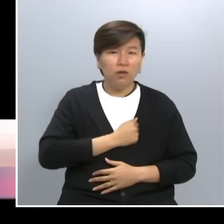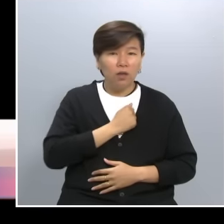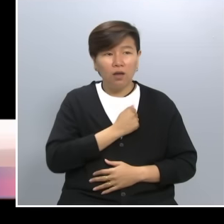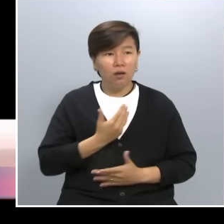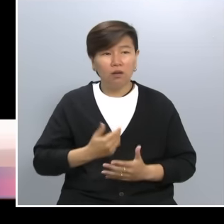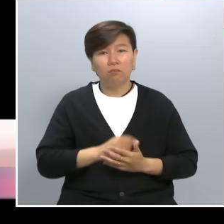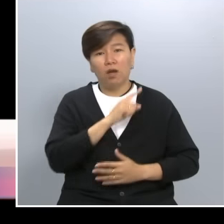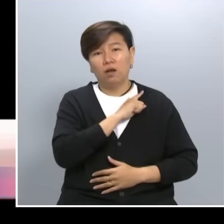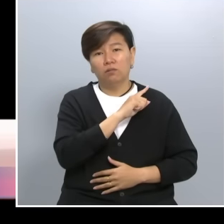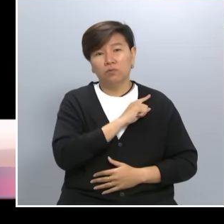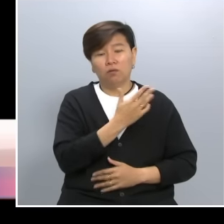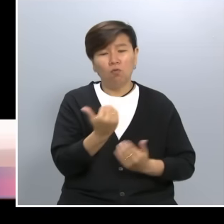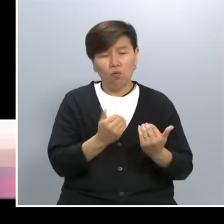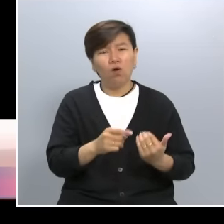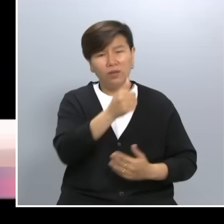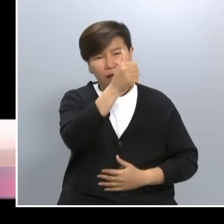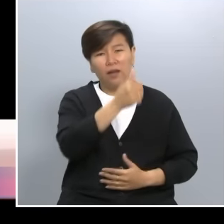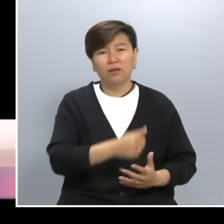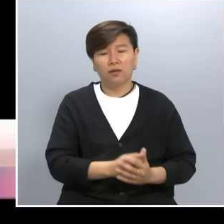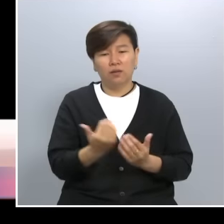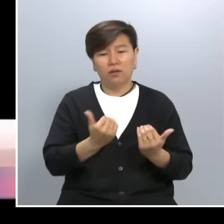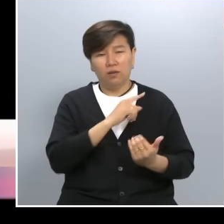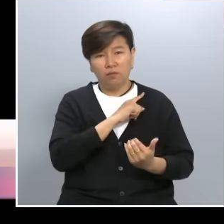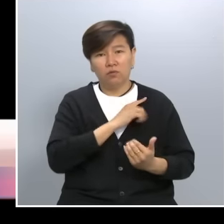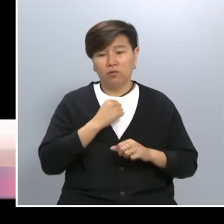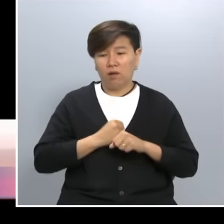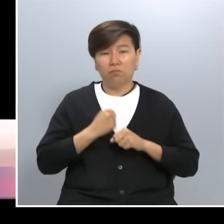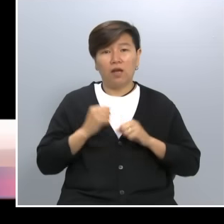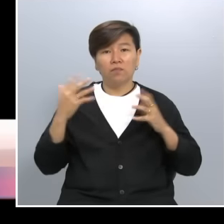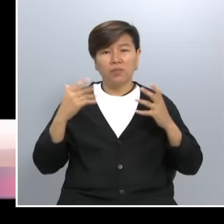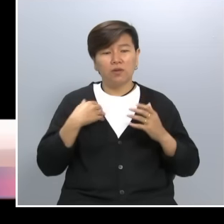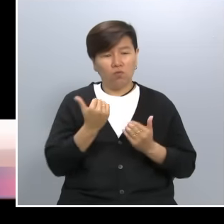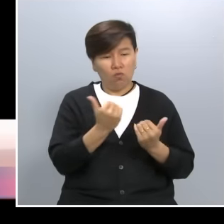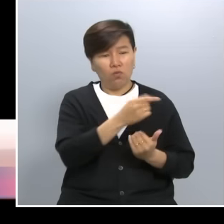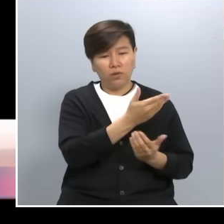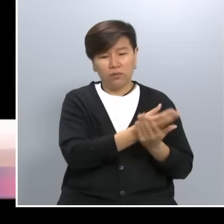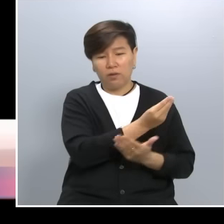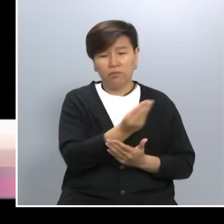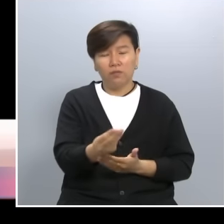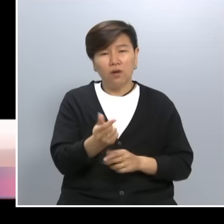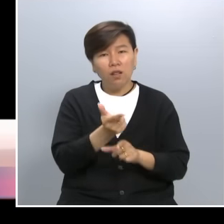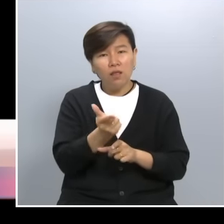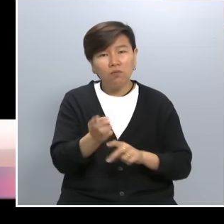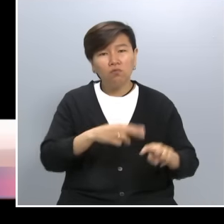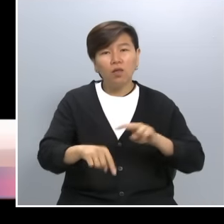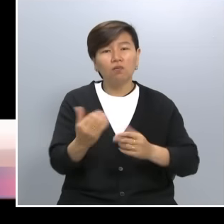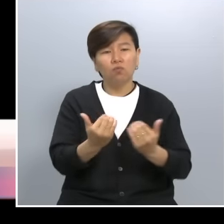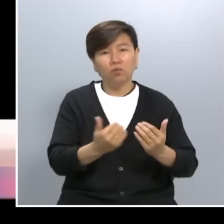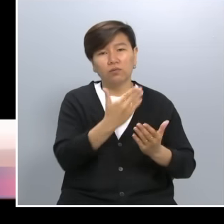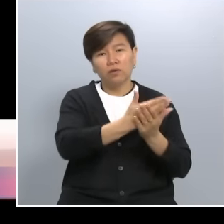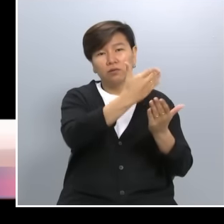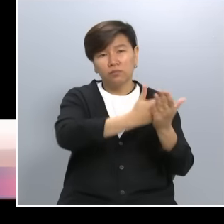ผิดชอบแค่เรื่องลูกก็บอกบอกว่าหนูก็ไม่ได้ทำงานเนาะหนูแค่ต้องการให้เขาส่งให้ค่าเลี้ยงดูมาให้แต่